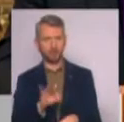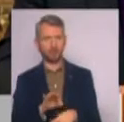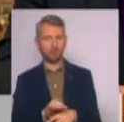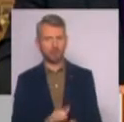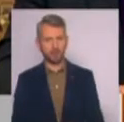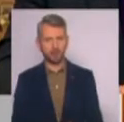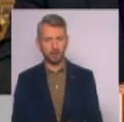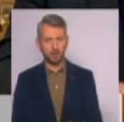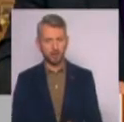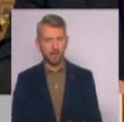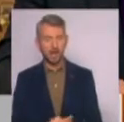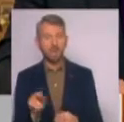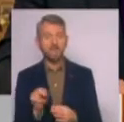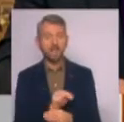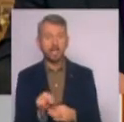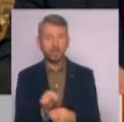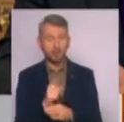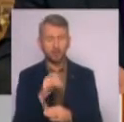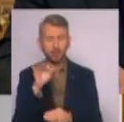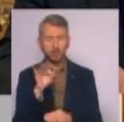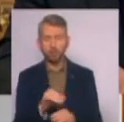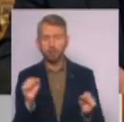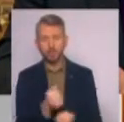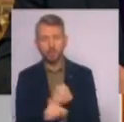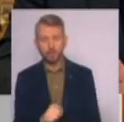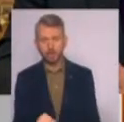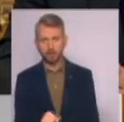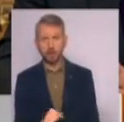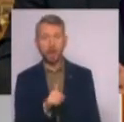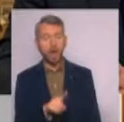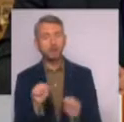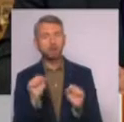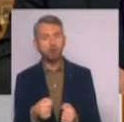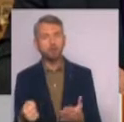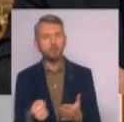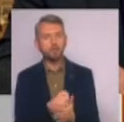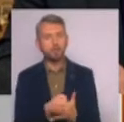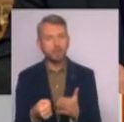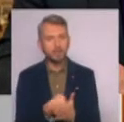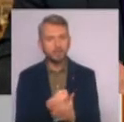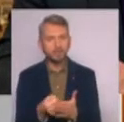захворювання. Вилікувати його 100% неможливо, але можна добитися